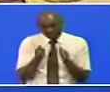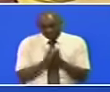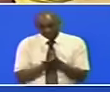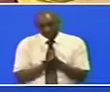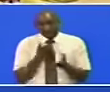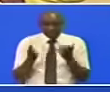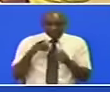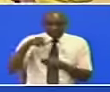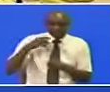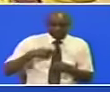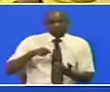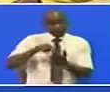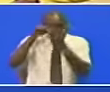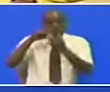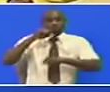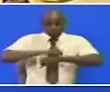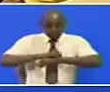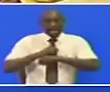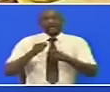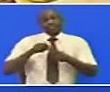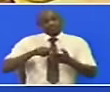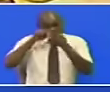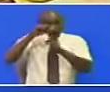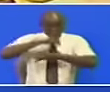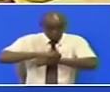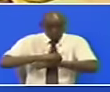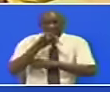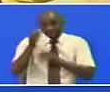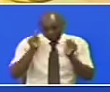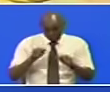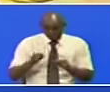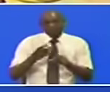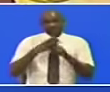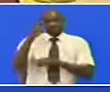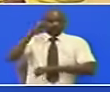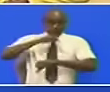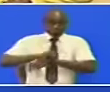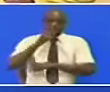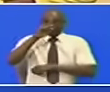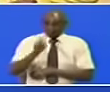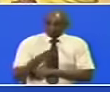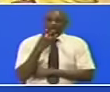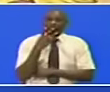wanafunzi walio na mahitaji spesheli ambao wataweza kujiunga na shule za upili ni